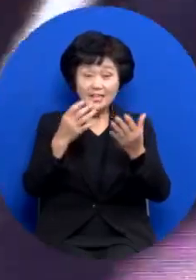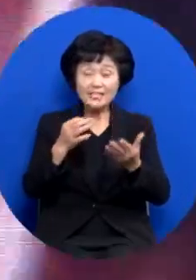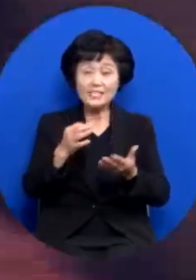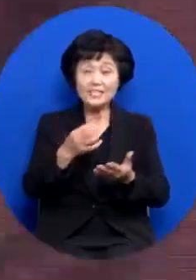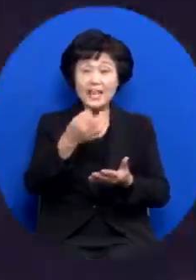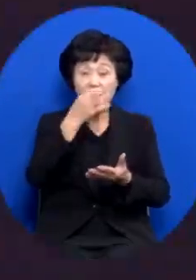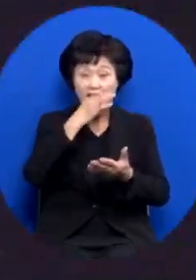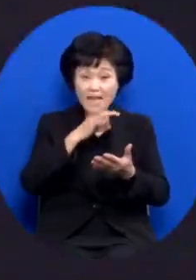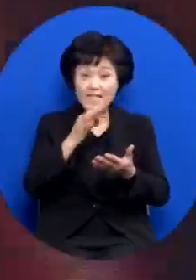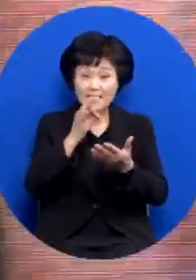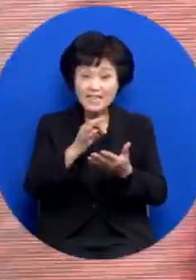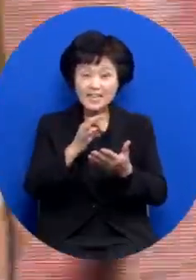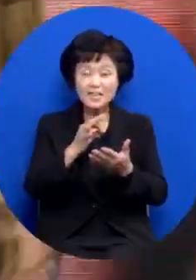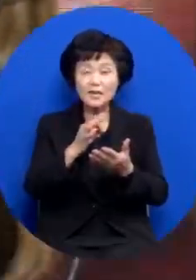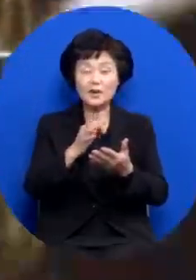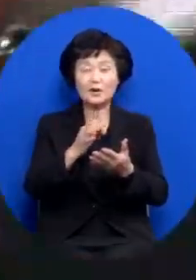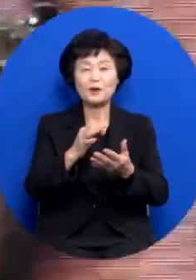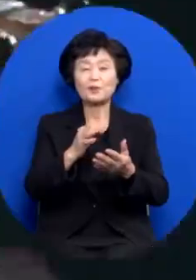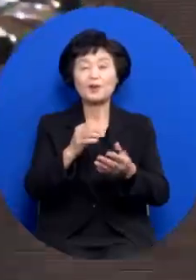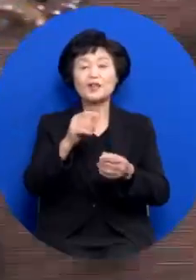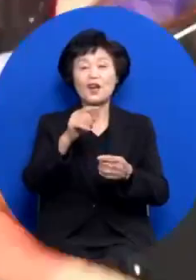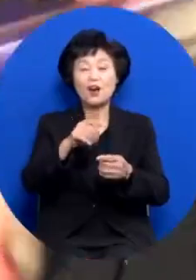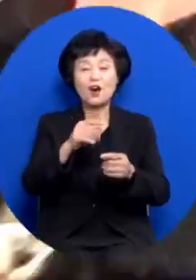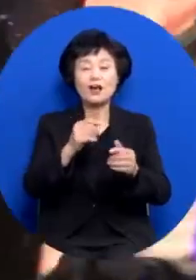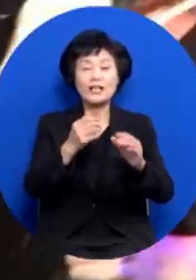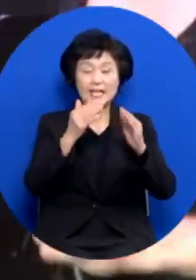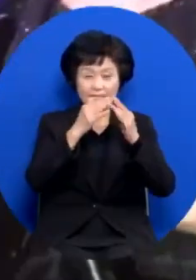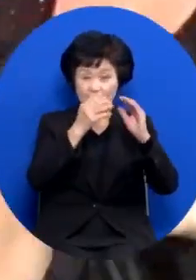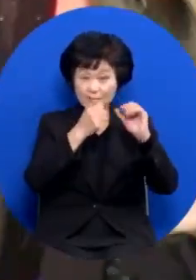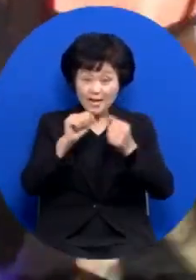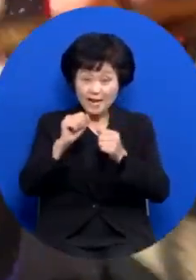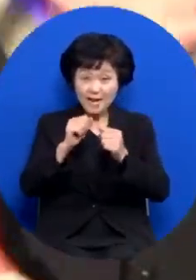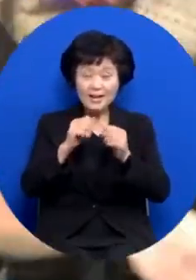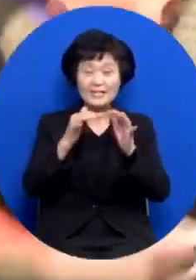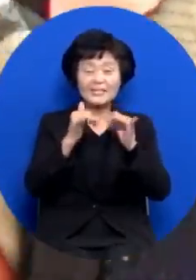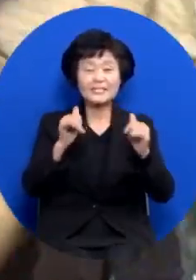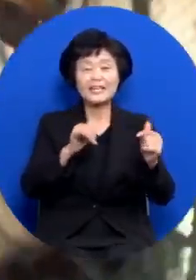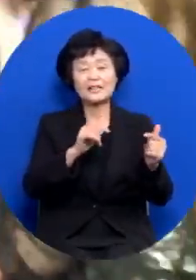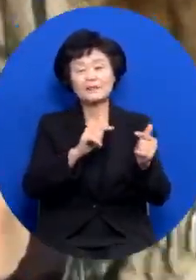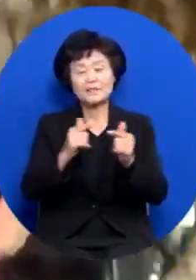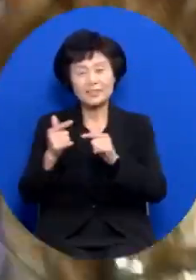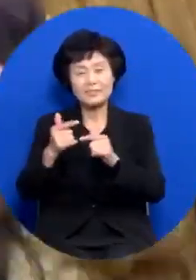강동구 바르미 해피하우스에 거주하는 가출 청소년들의 생활비로 쓰일 예정입니다.